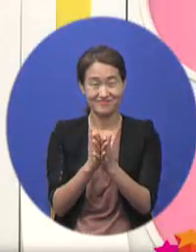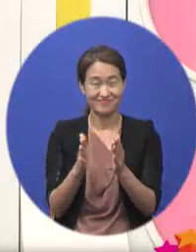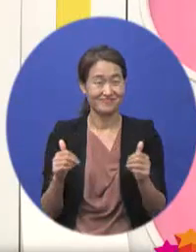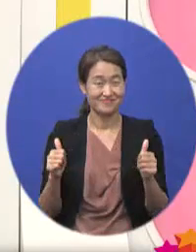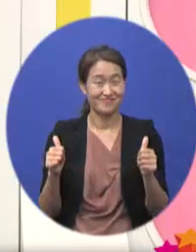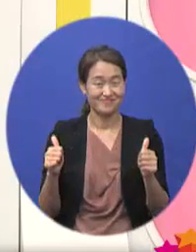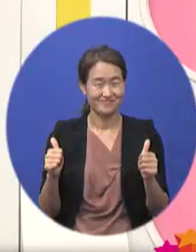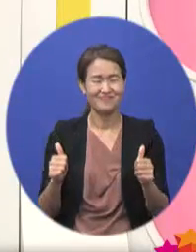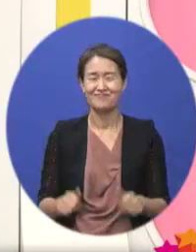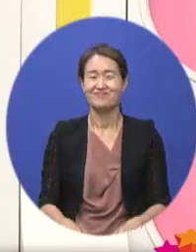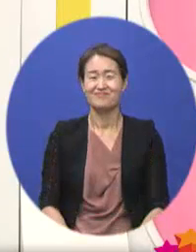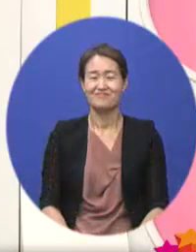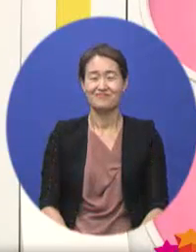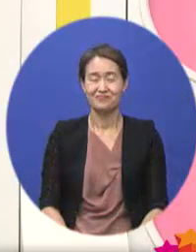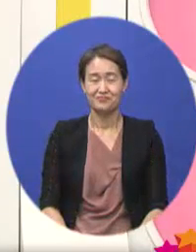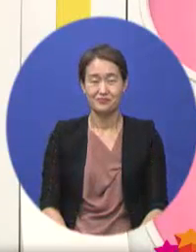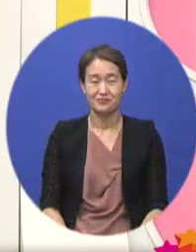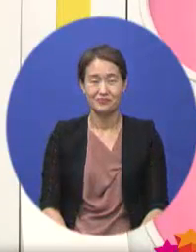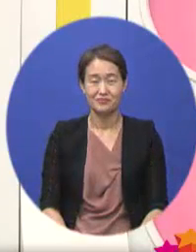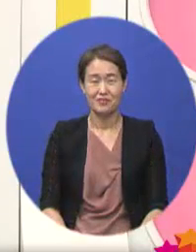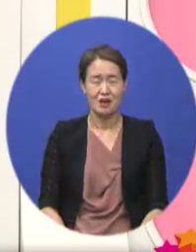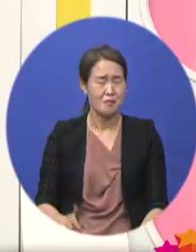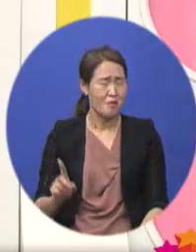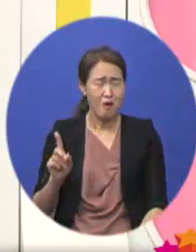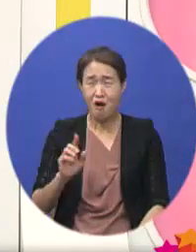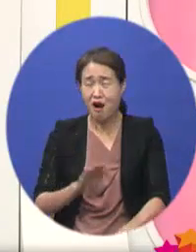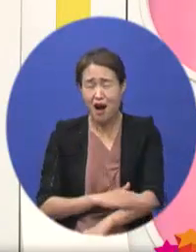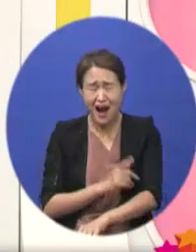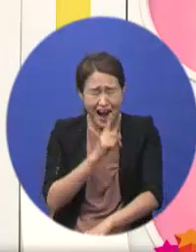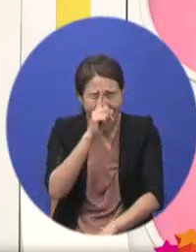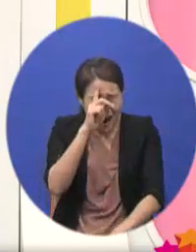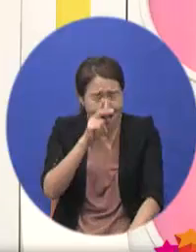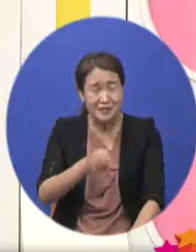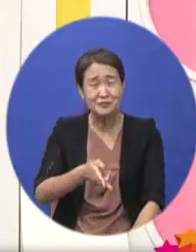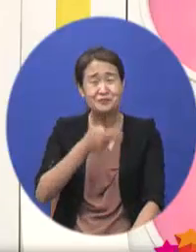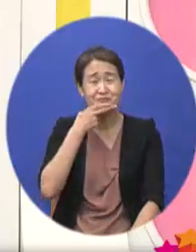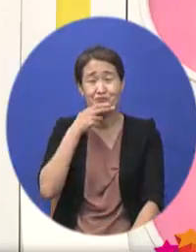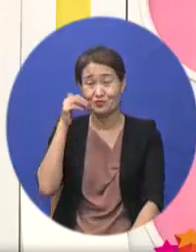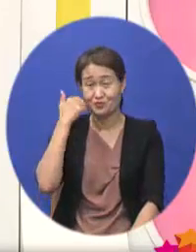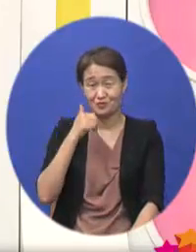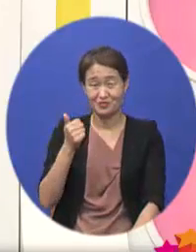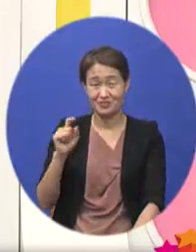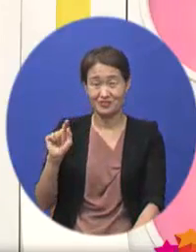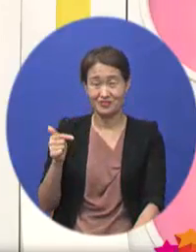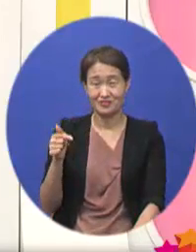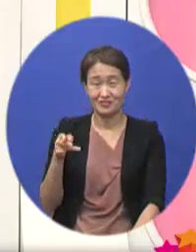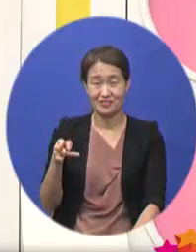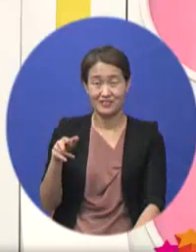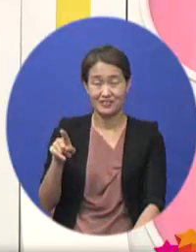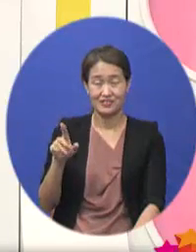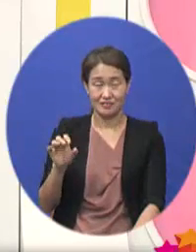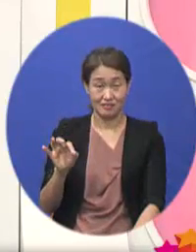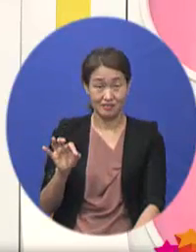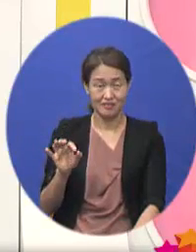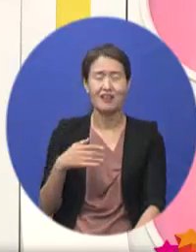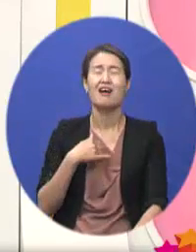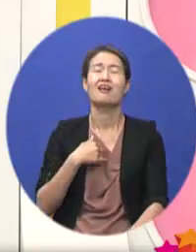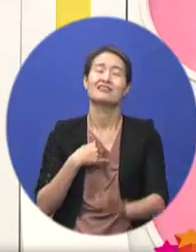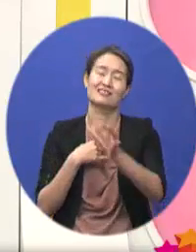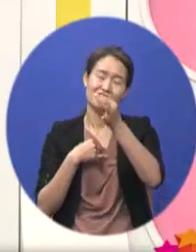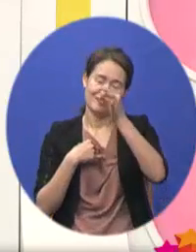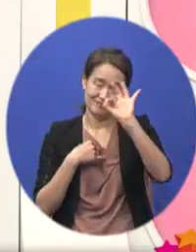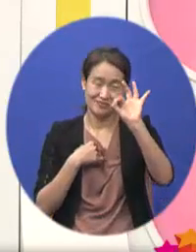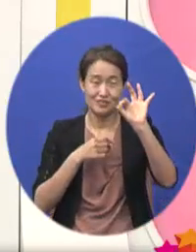이야, 최고 최고 최고. 이야, 네. 못하는 게 없으신 우리 한혜정님 점수 네. 볼까요? 인정 인정 인정.